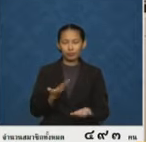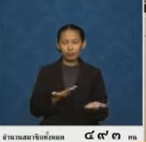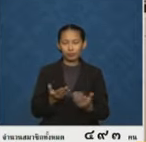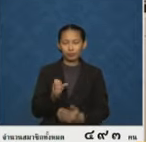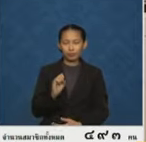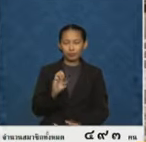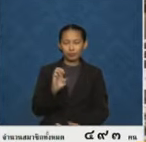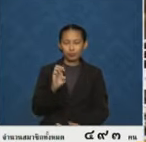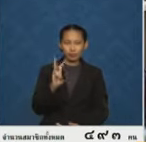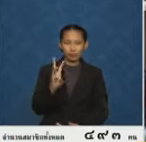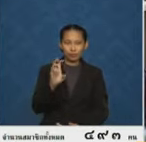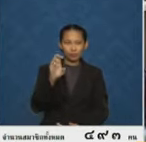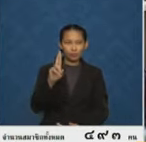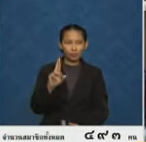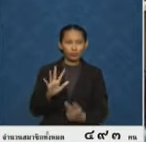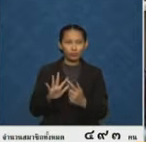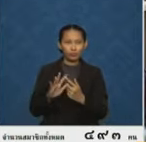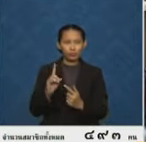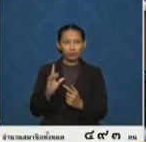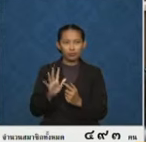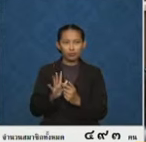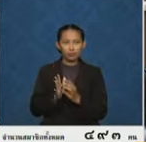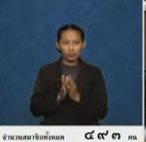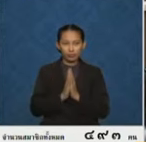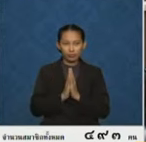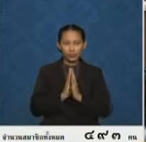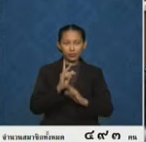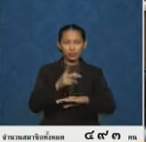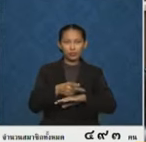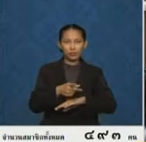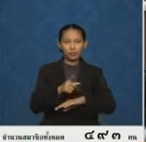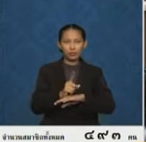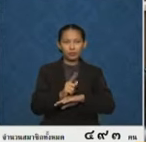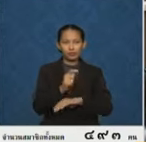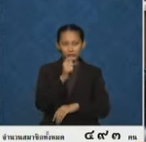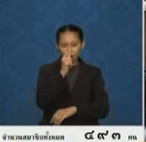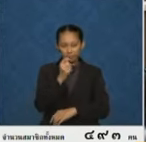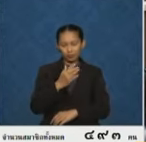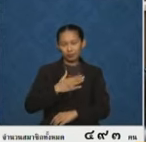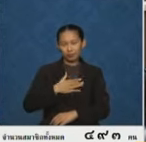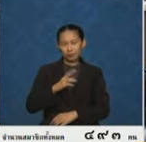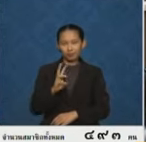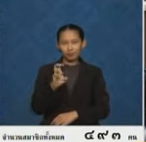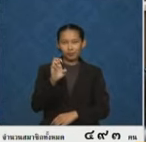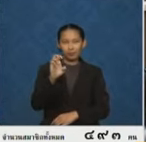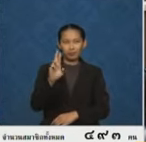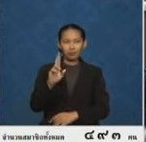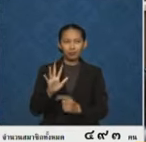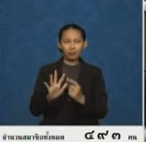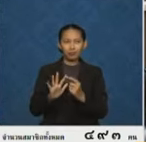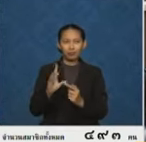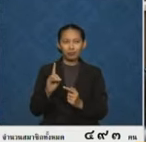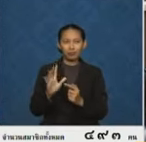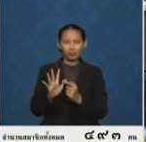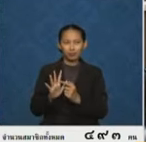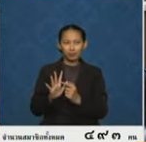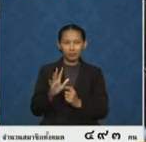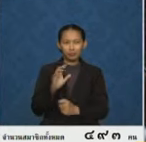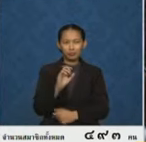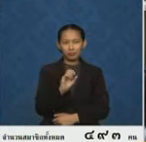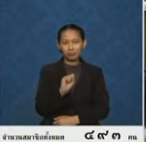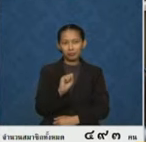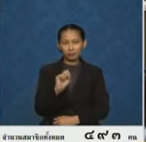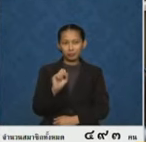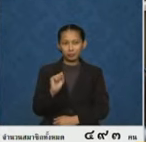ครับกราบเรียนท่านประธานสภาที่เคารพดิฉันนางสาววิรดาอินฉัตรสมาชิกสภาผู้แทนราษฎรจังหวัด